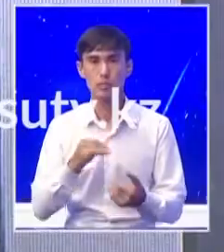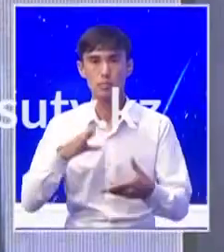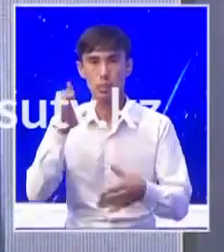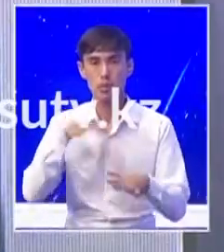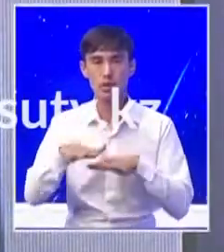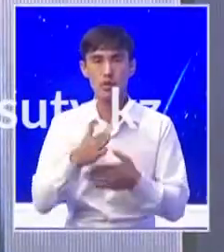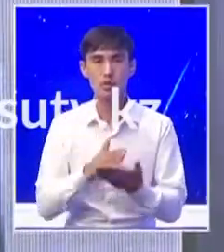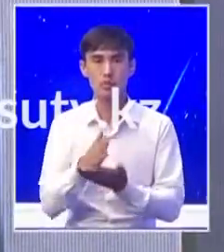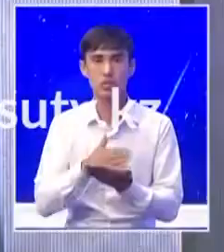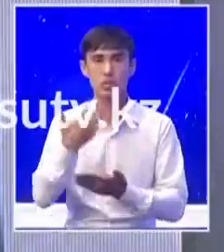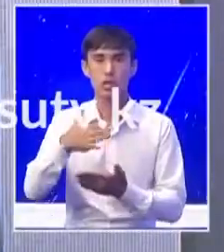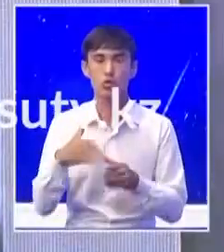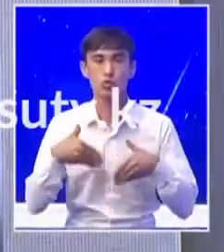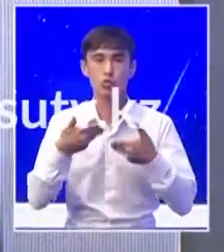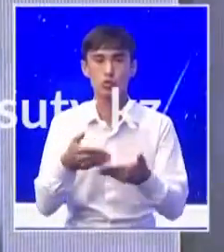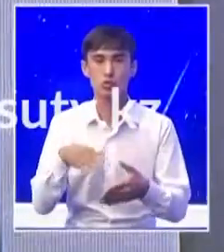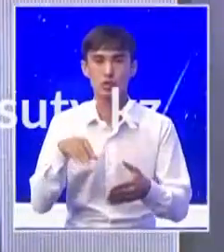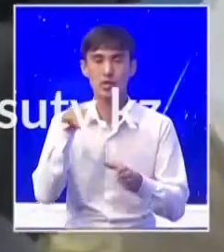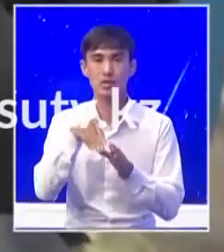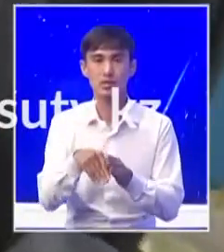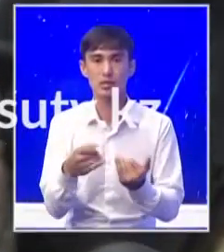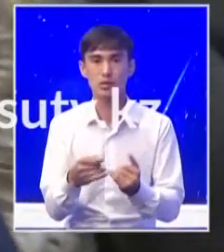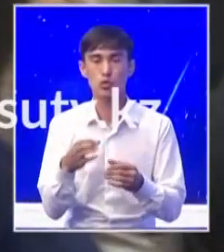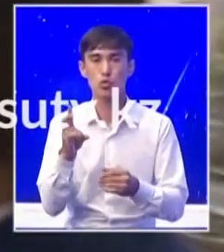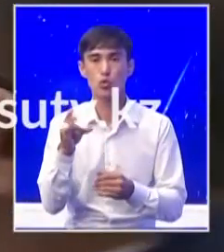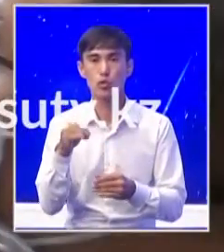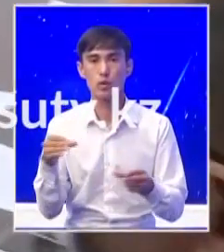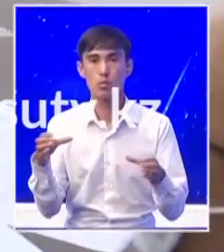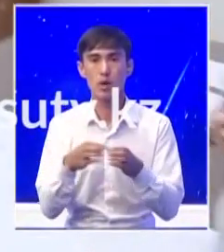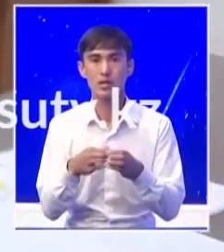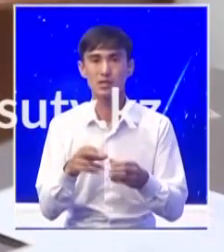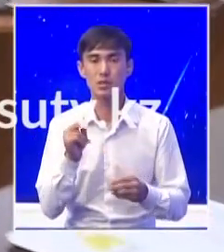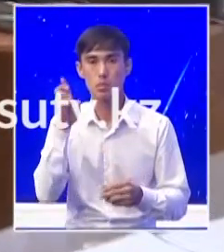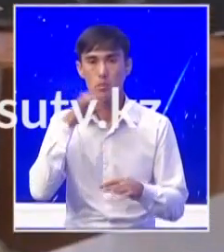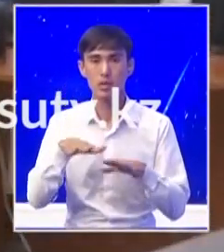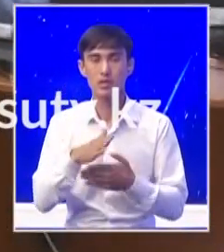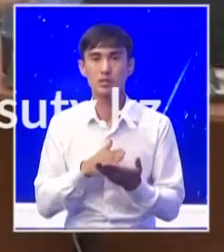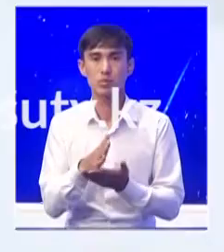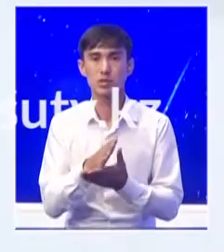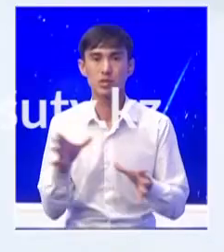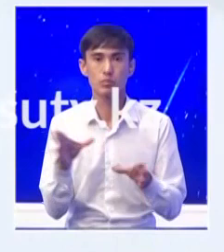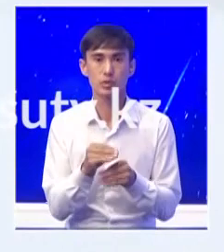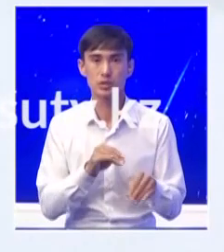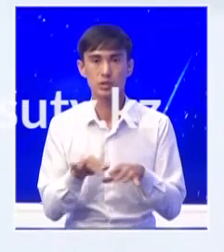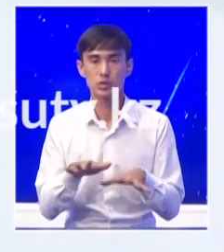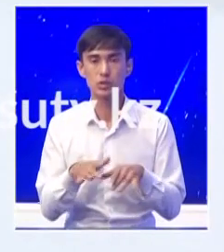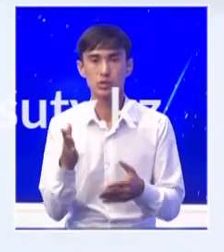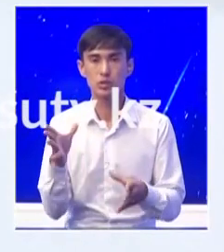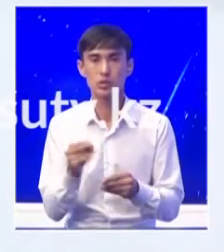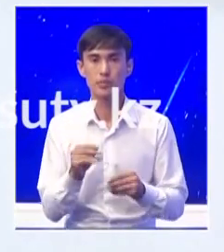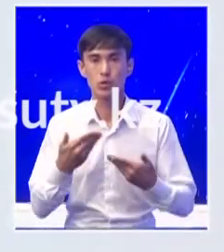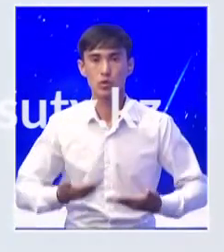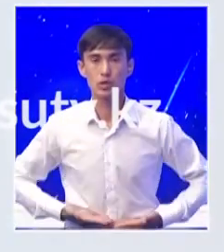50 ұсыныс енгізілді. Нұр Отан партиясы мен мемлекеттік қызмет істері агенттігі бірлесіп жемісті іс атқаруда. Тұрғындармен